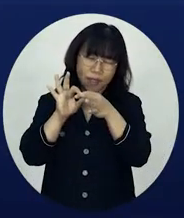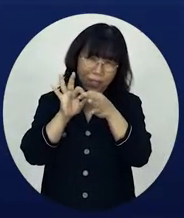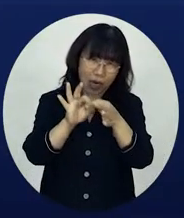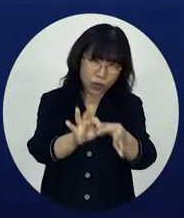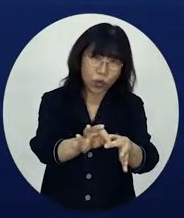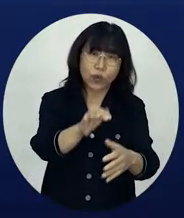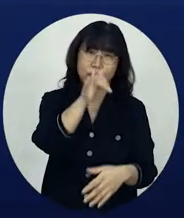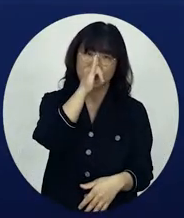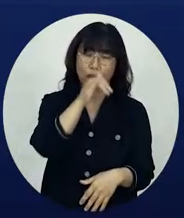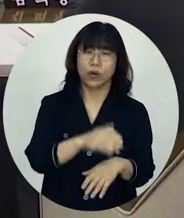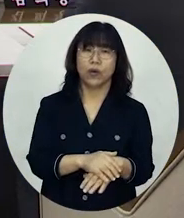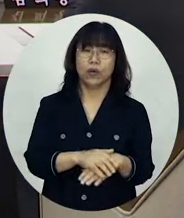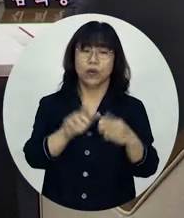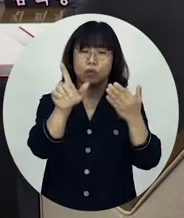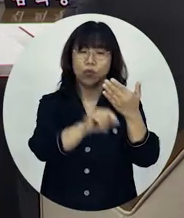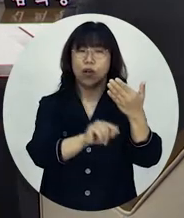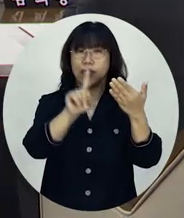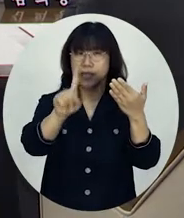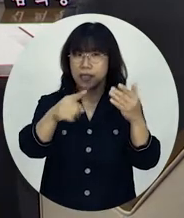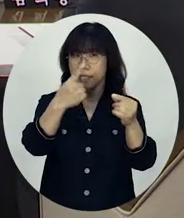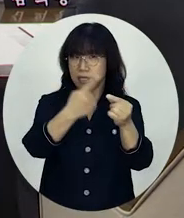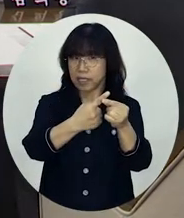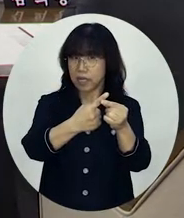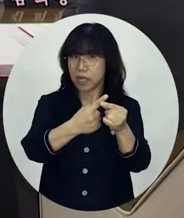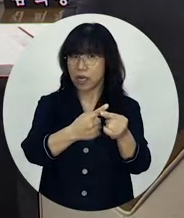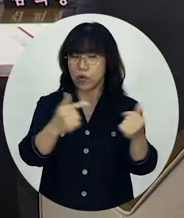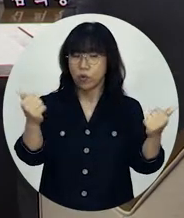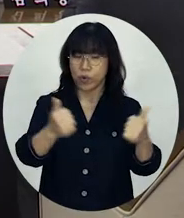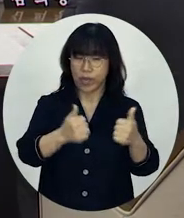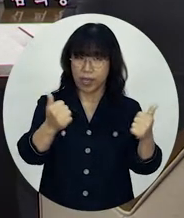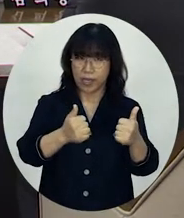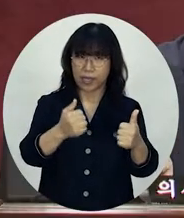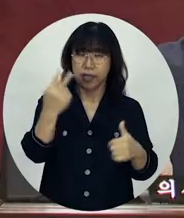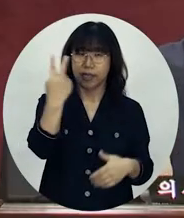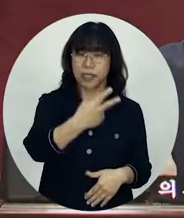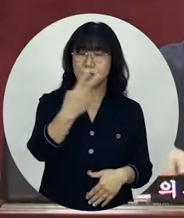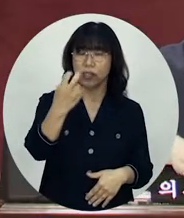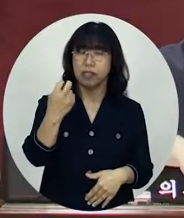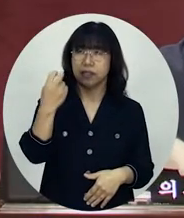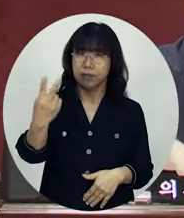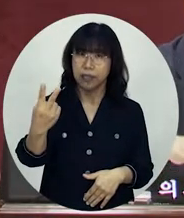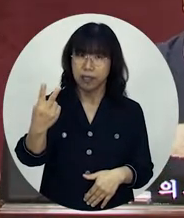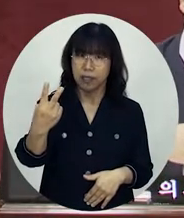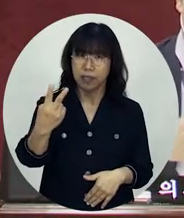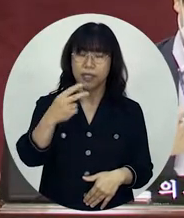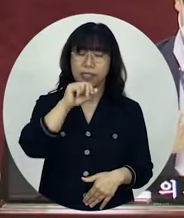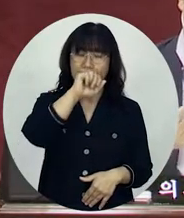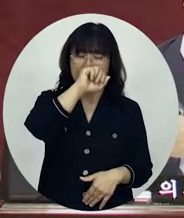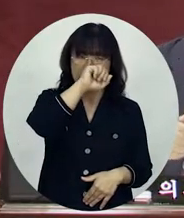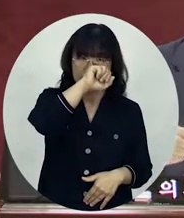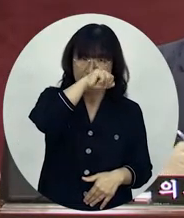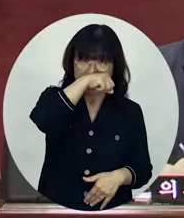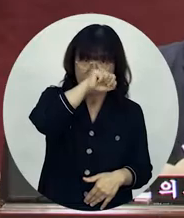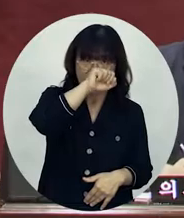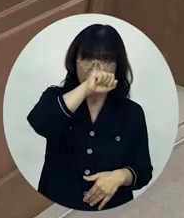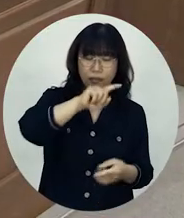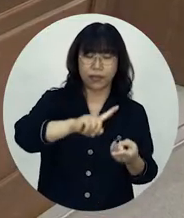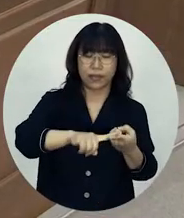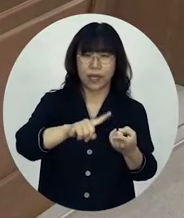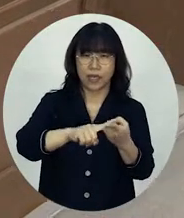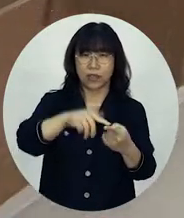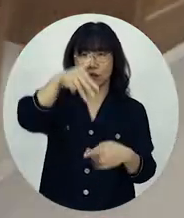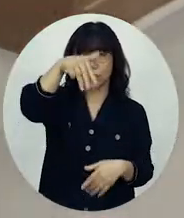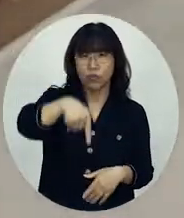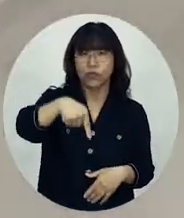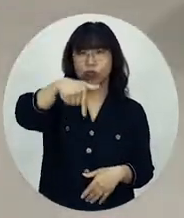들어갔습니다 지난 9월 1일 열린 1차 본회의에서는 2022년도 제1회 세입제출